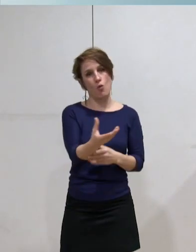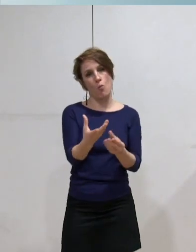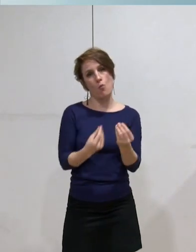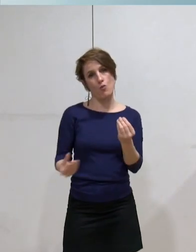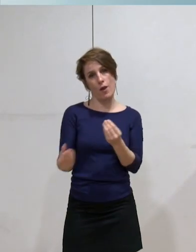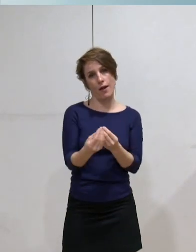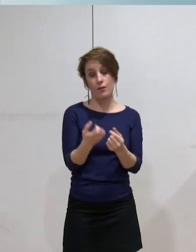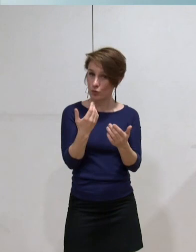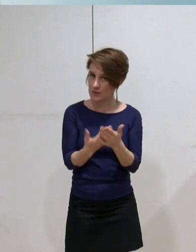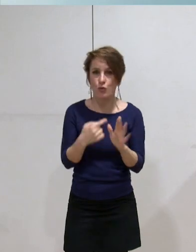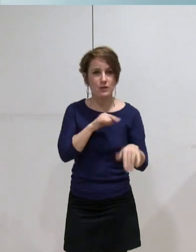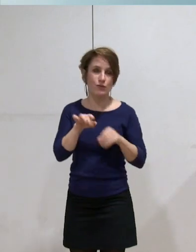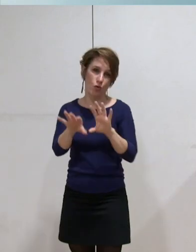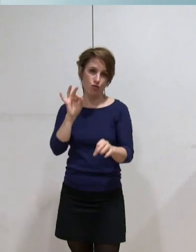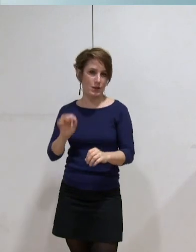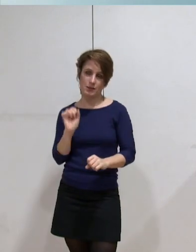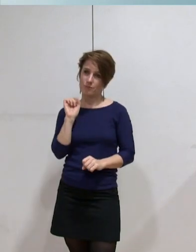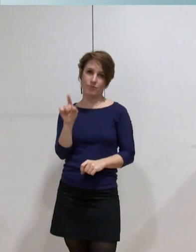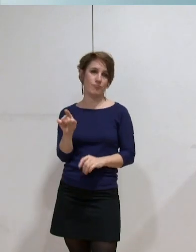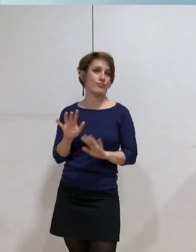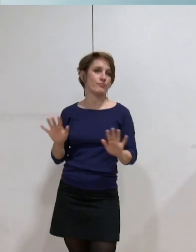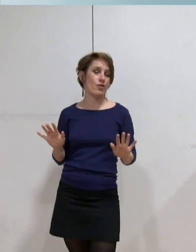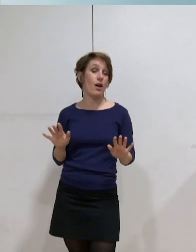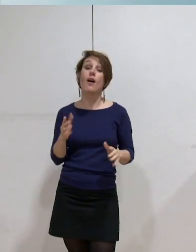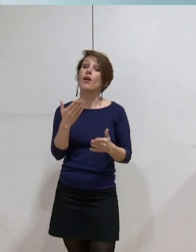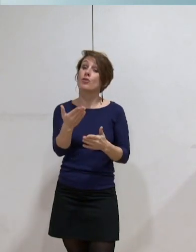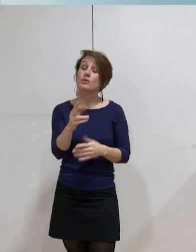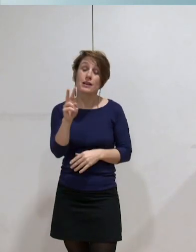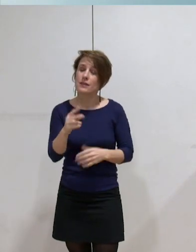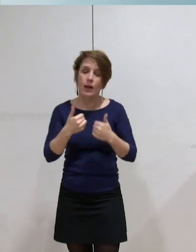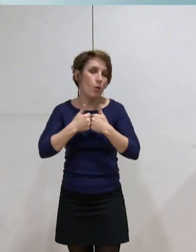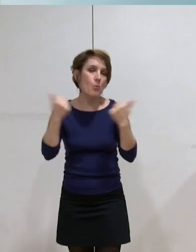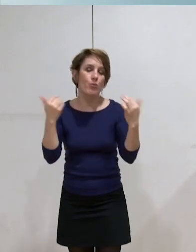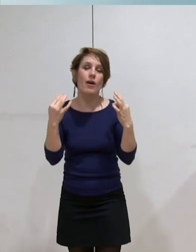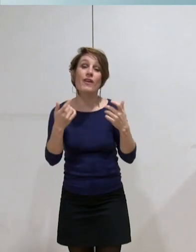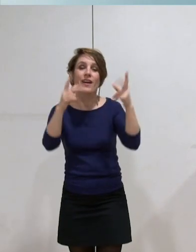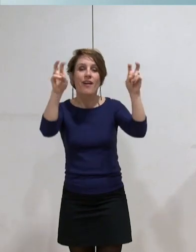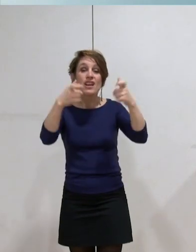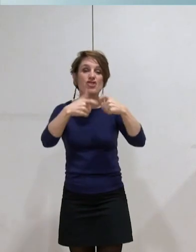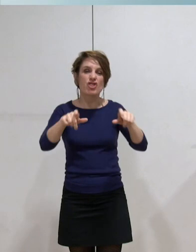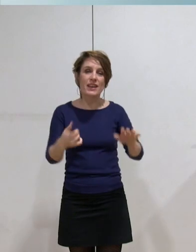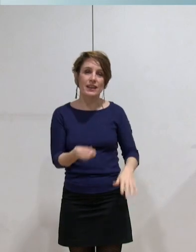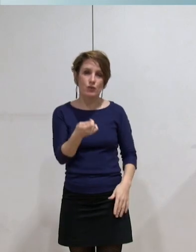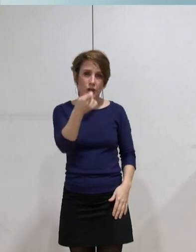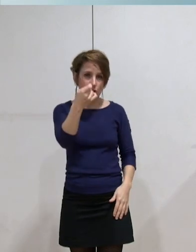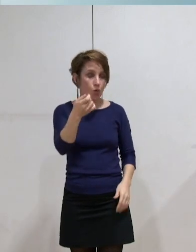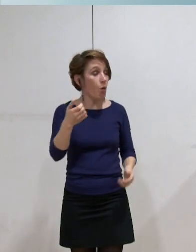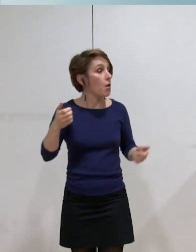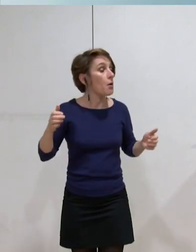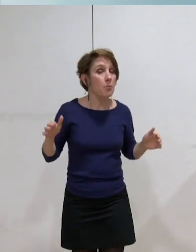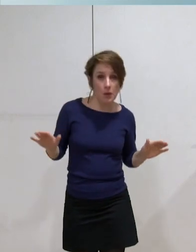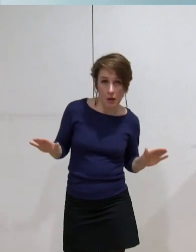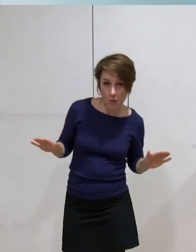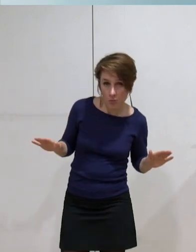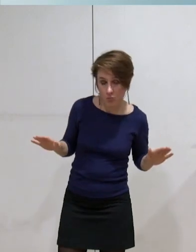faisons ce choix qui c'est vrai est tout à fait et autres du chèque éducation pour autant pour autant après